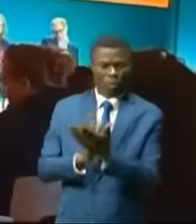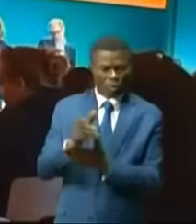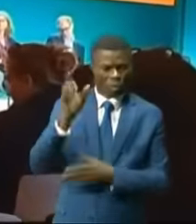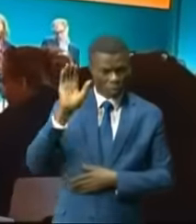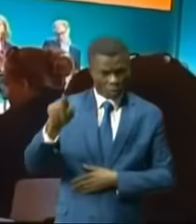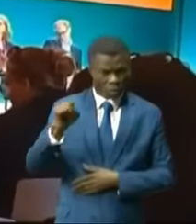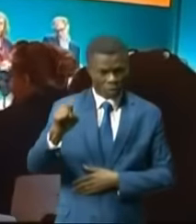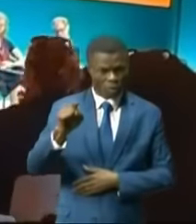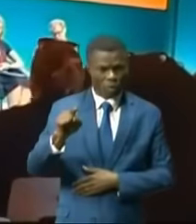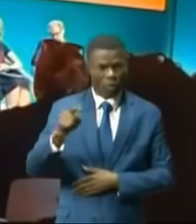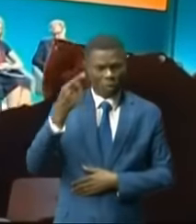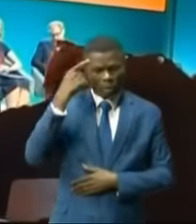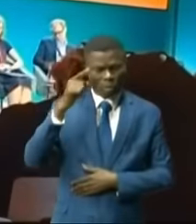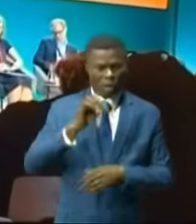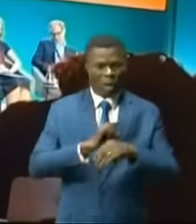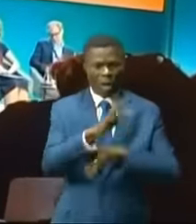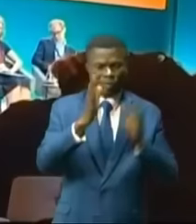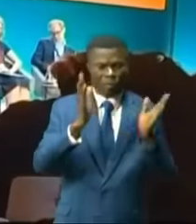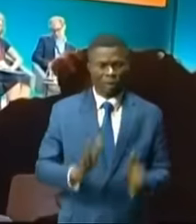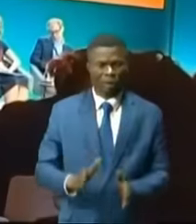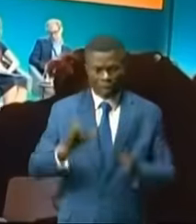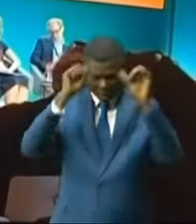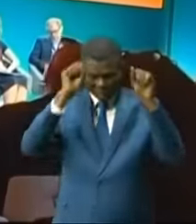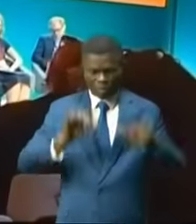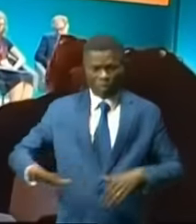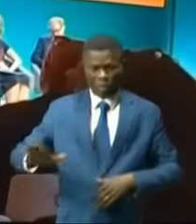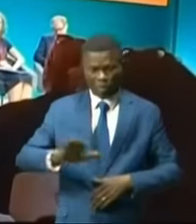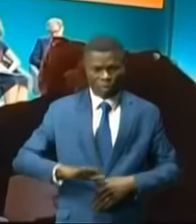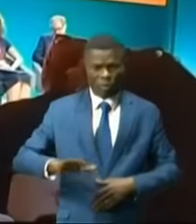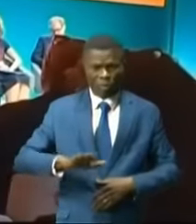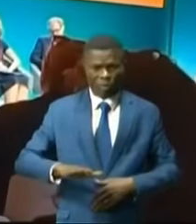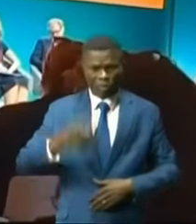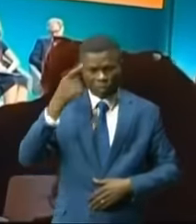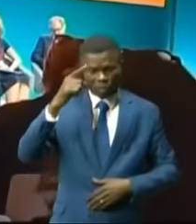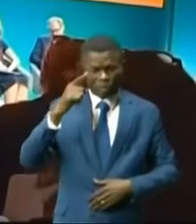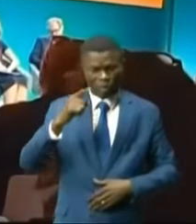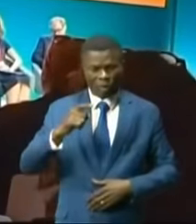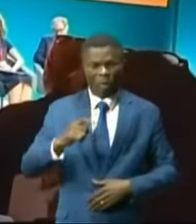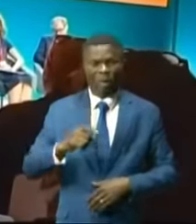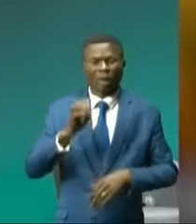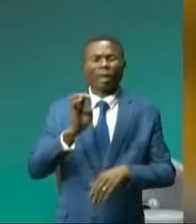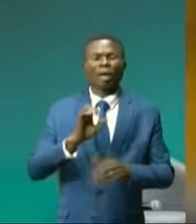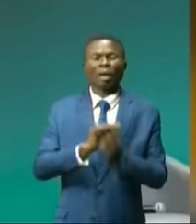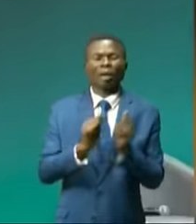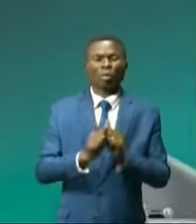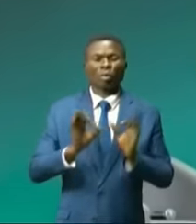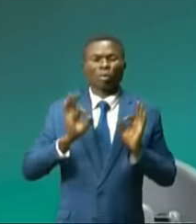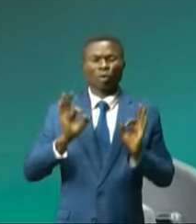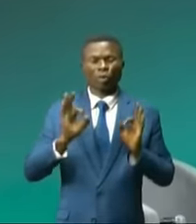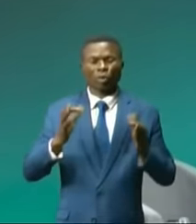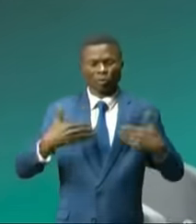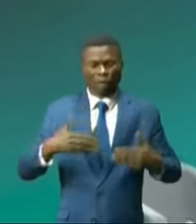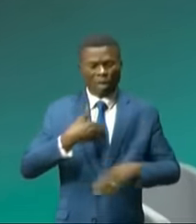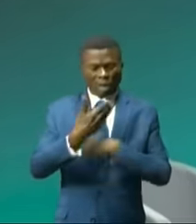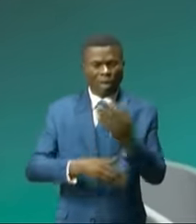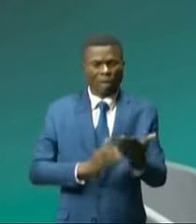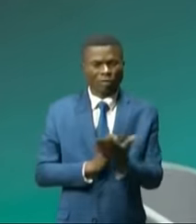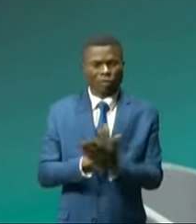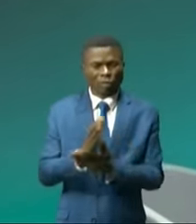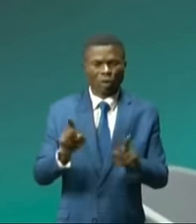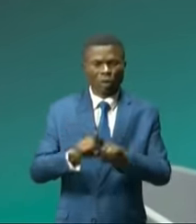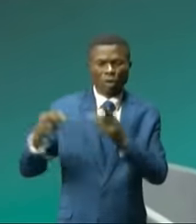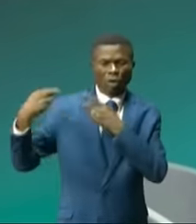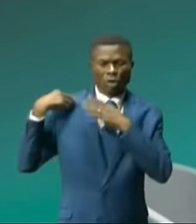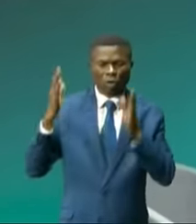Pour Stéphanie Mbombo, envoyée spéciale du président de la RDC, pour la nouvelle économie du climat, il faut agir de manière